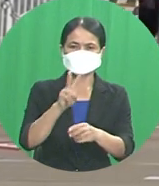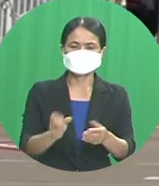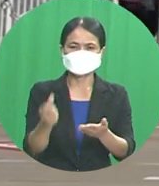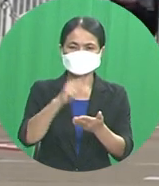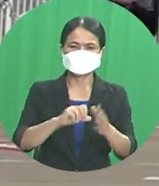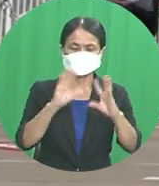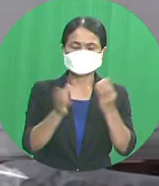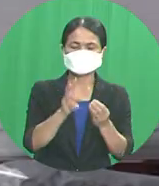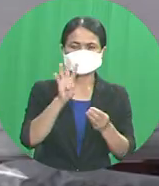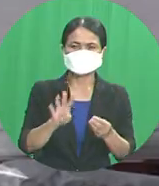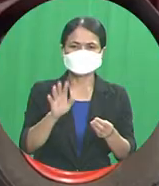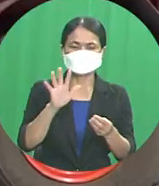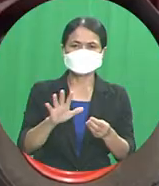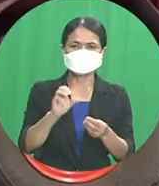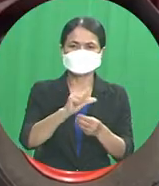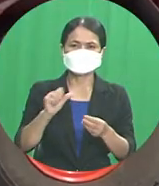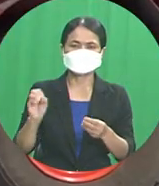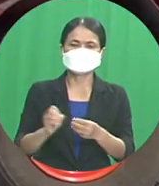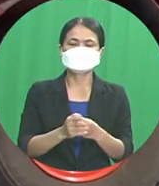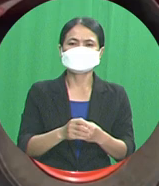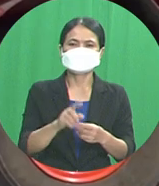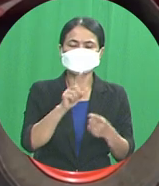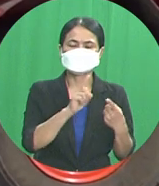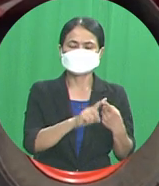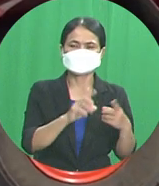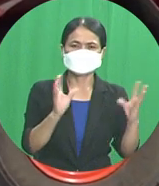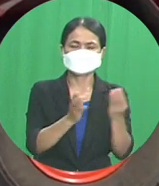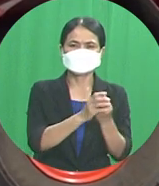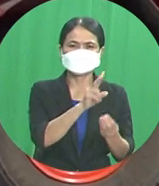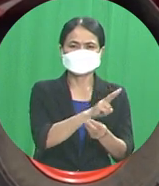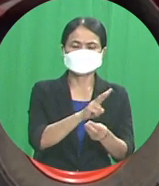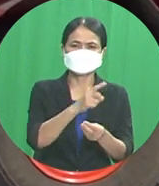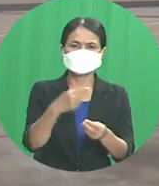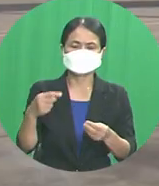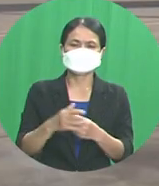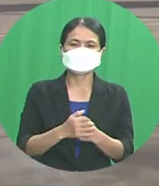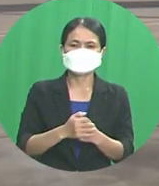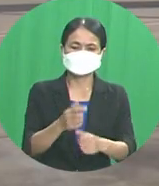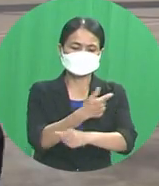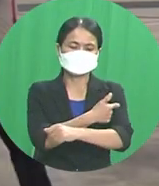ជាពិសេសទៅដល់បណ្ដាប្រទេសដែលមានធនធានទាបសប្តាហ៍នេះវ៉ាក់សាំងការពារជំងឺកូវីដ-19ប្រភេទស៊ីណូវ៉ាក់បានដឹកមកដល់កម្ពុជាចំនួន2លើកសរុបចំនួន4.5លានដូសដែលលើកទី1មានចំនួន2លានដូស